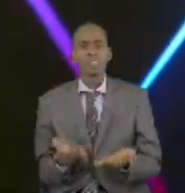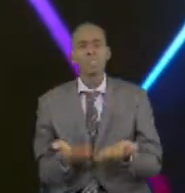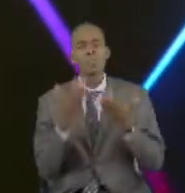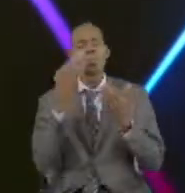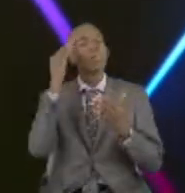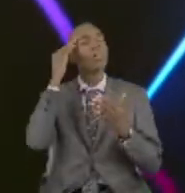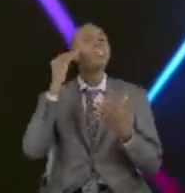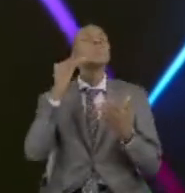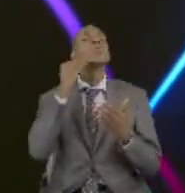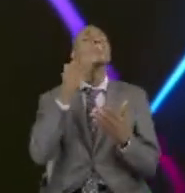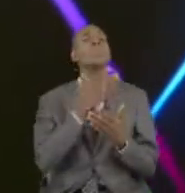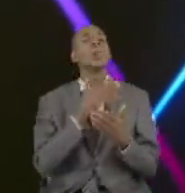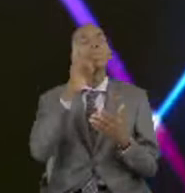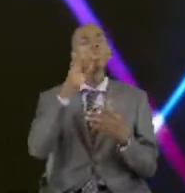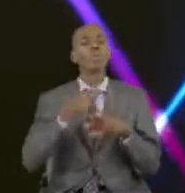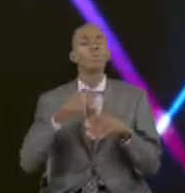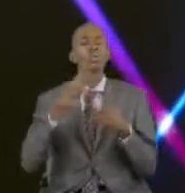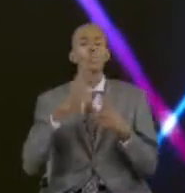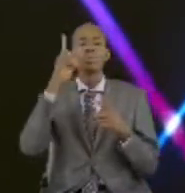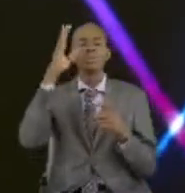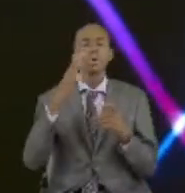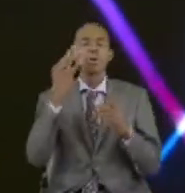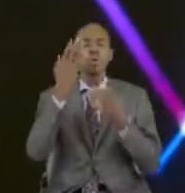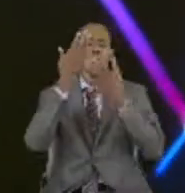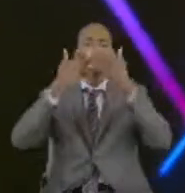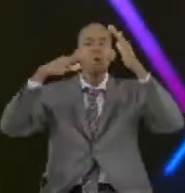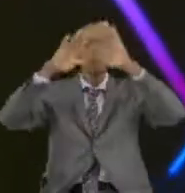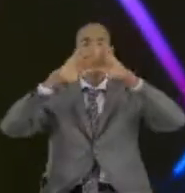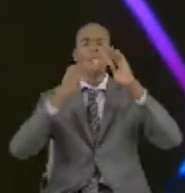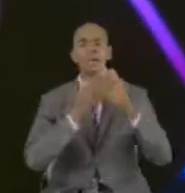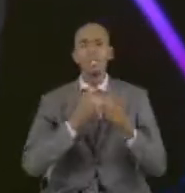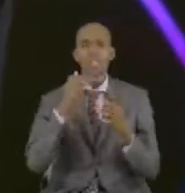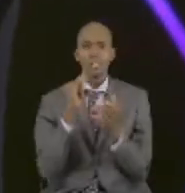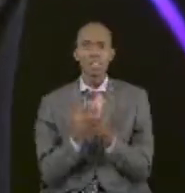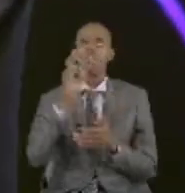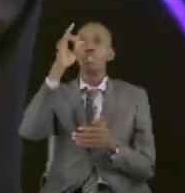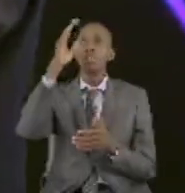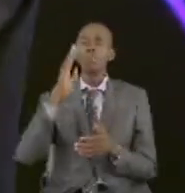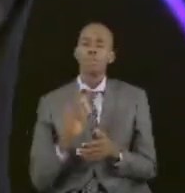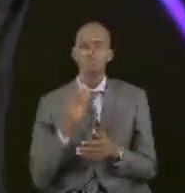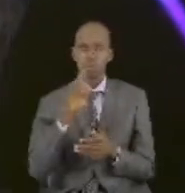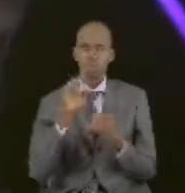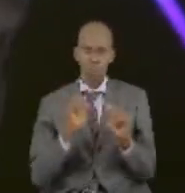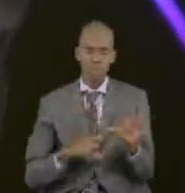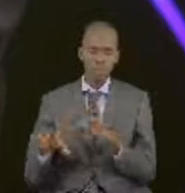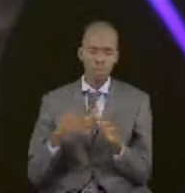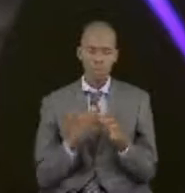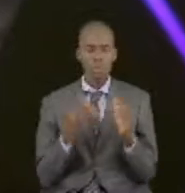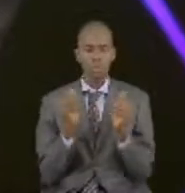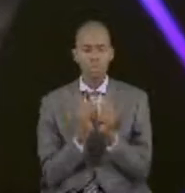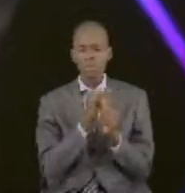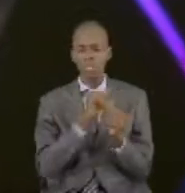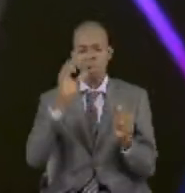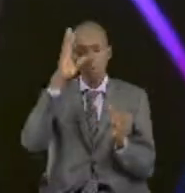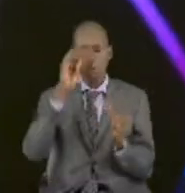ils ont levé les yeux vers le dieu du ciel pour du seigneur si tu peux faire ceci avec un homme qui est